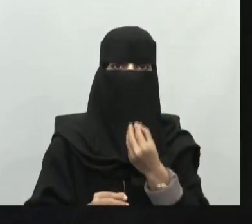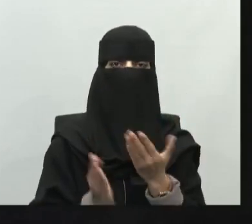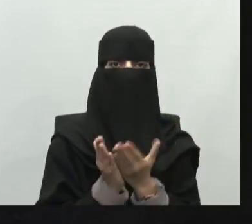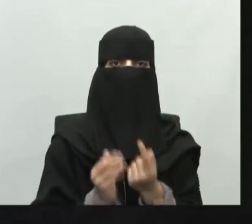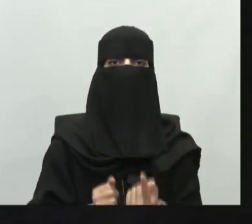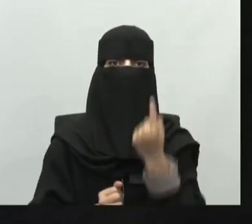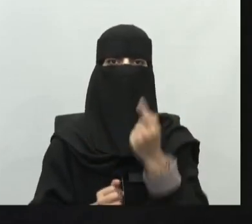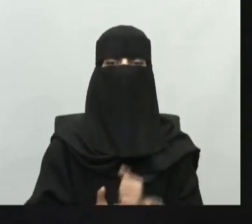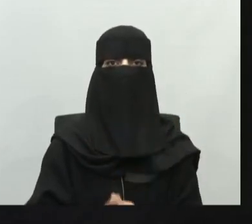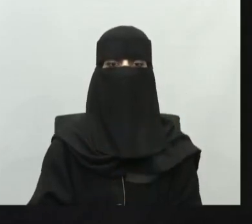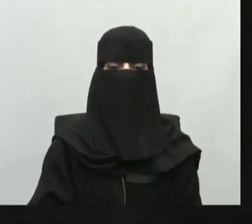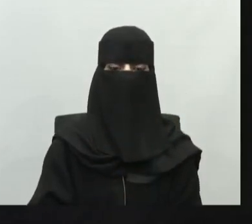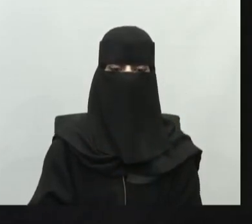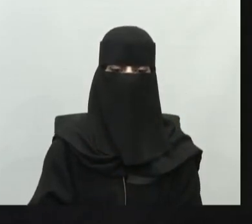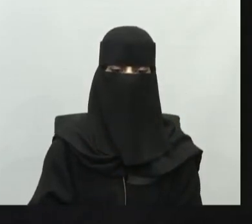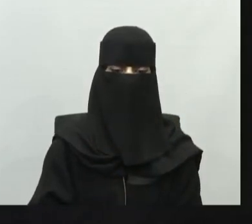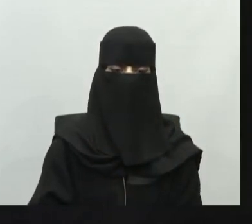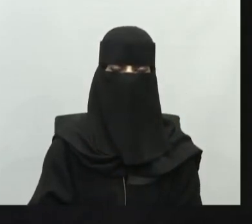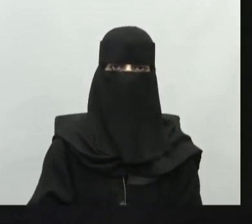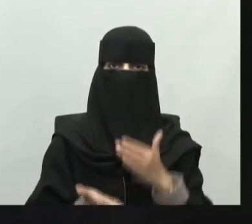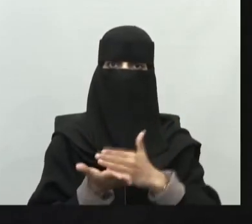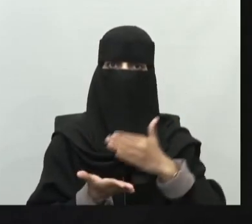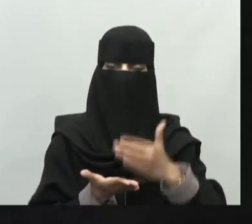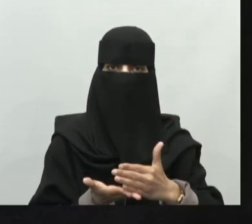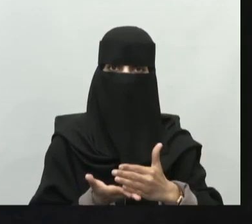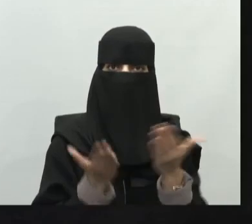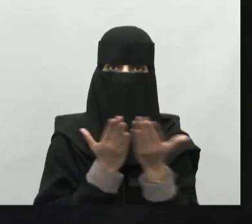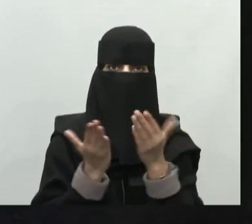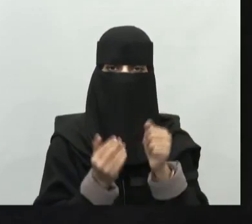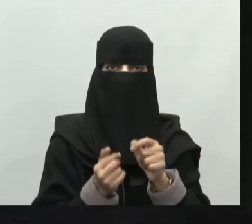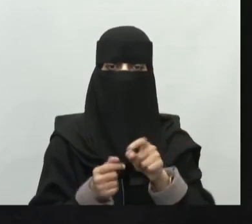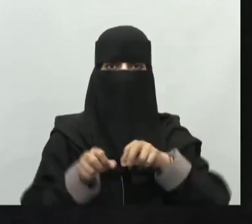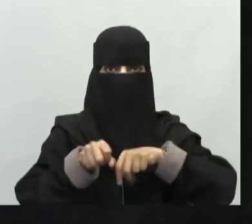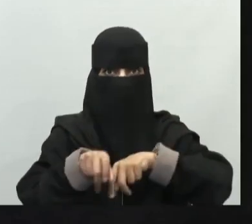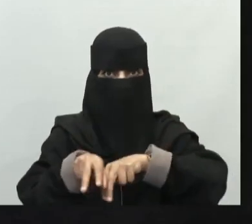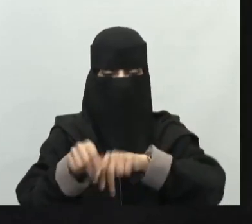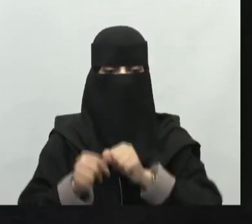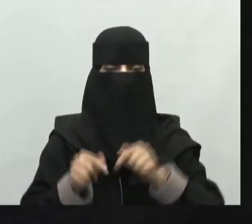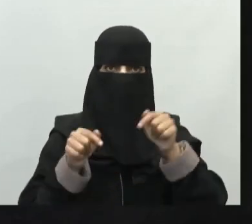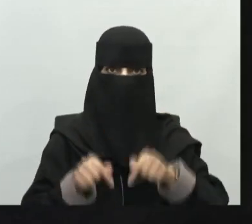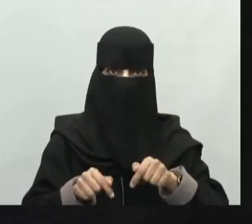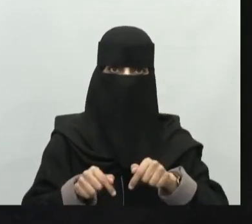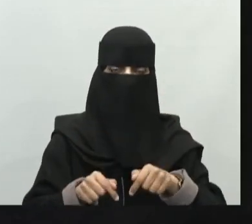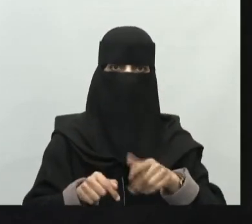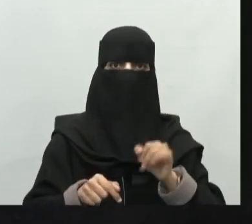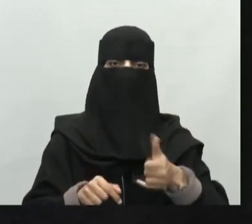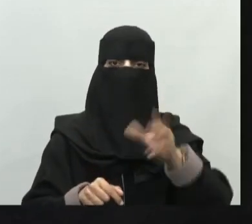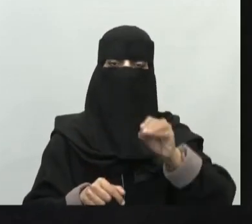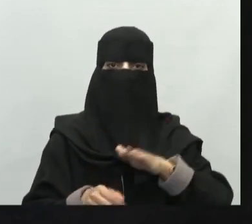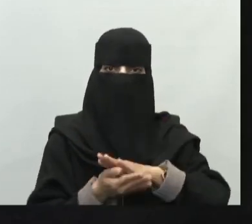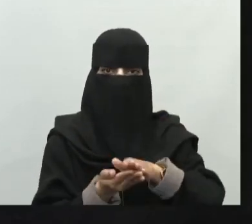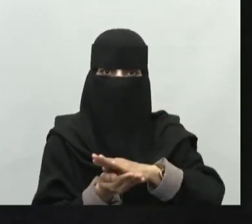الاول ابتدائي نكمل درسنا عن الحيوانات اليوم ما هي